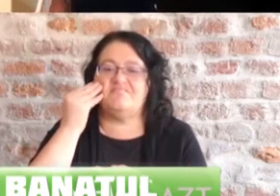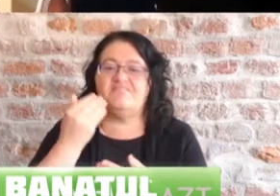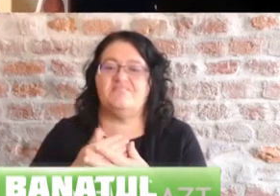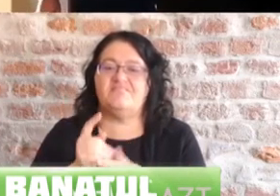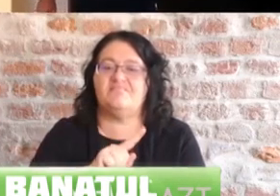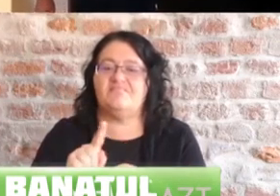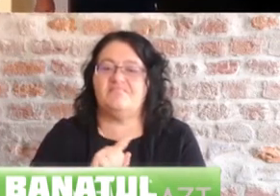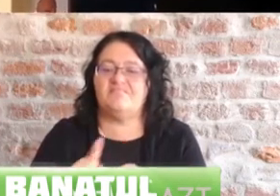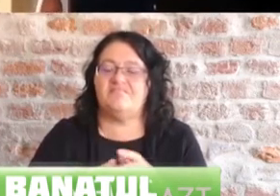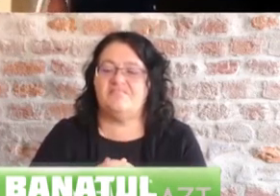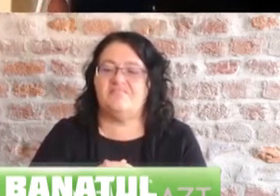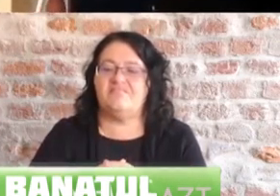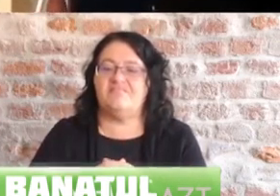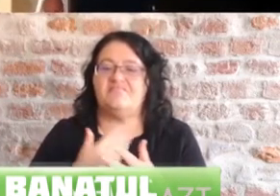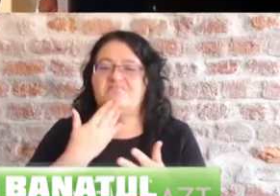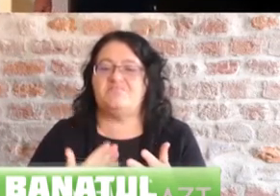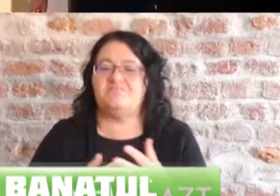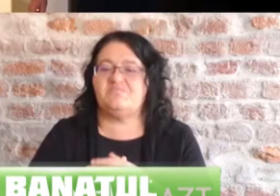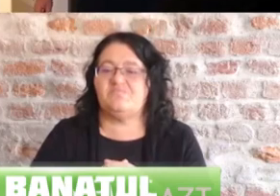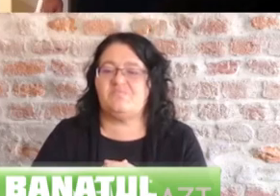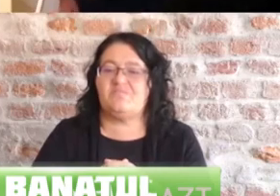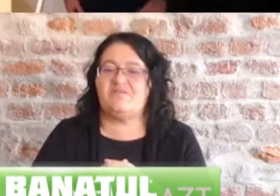lucru și că programul se termină la 7.